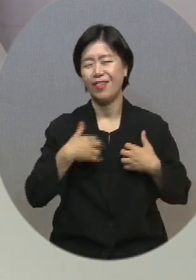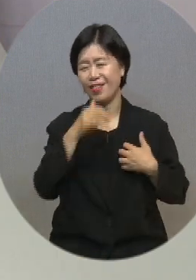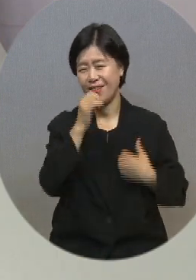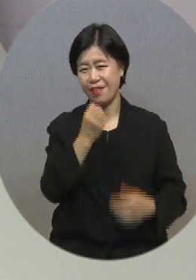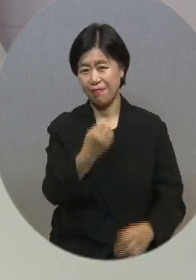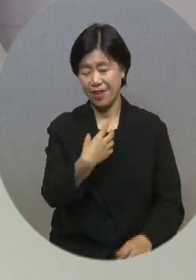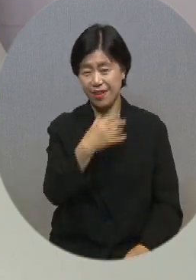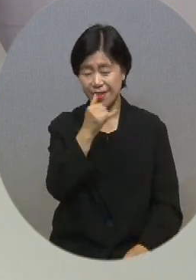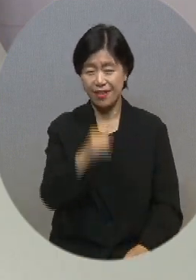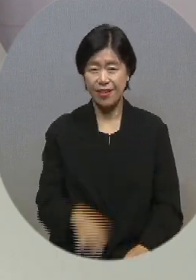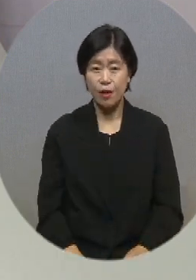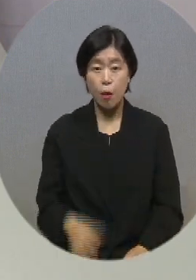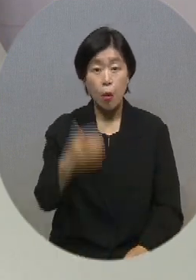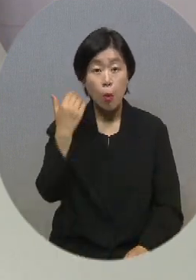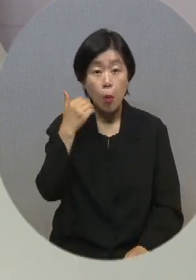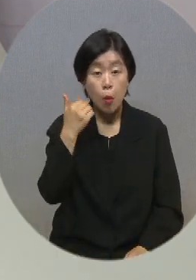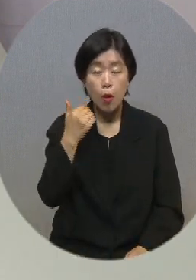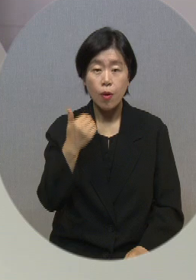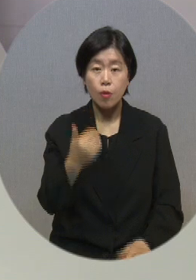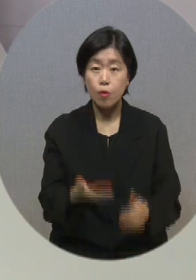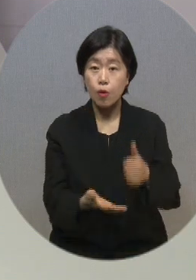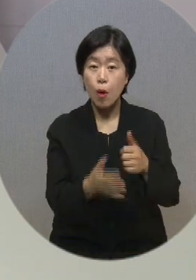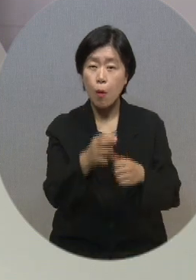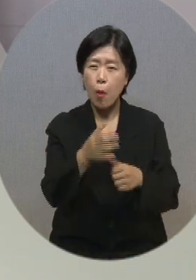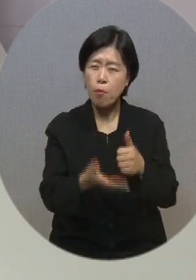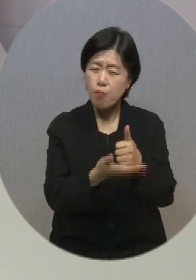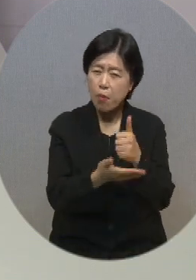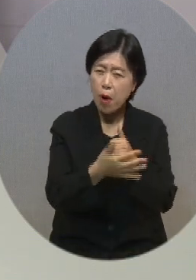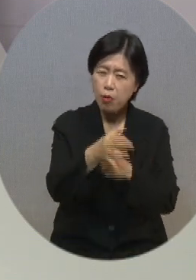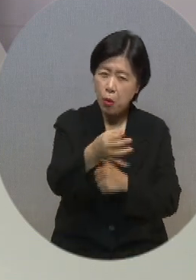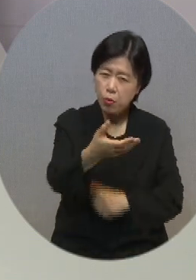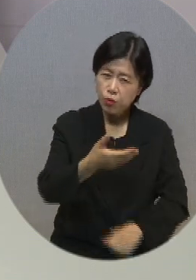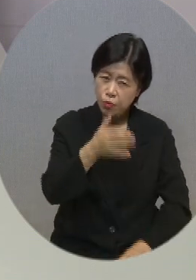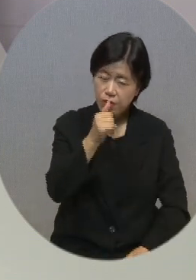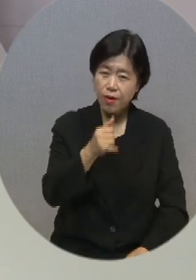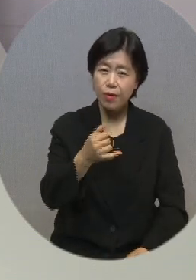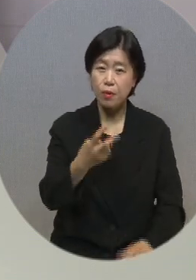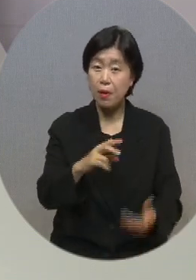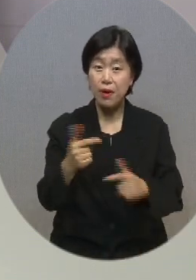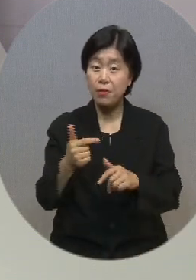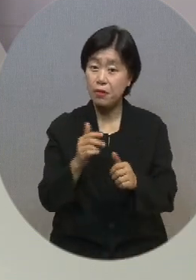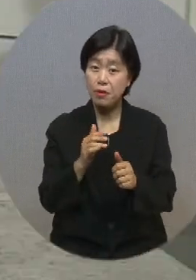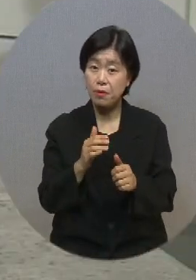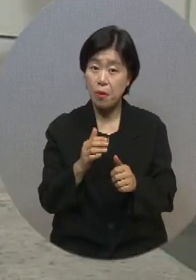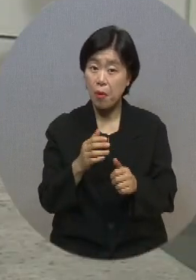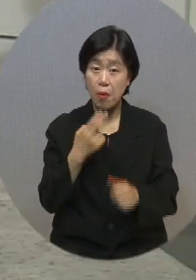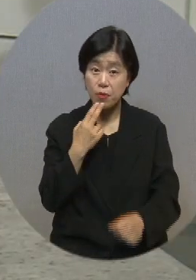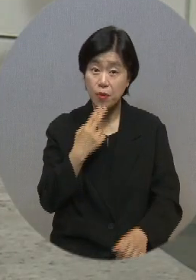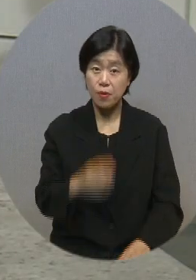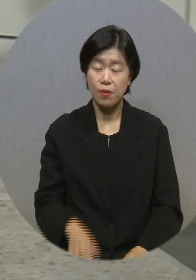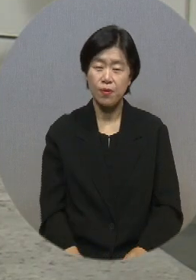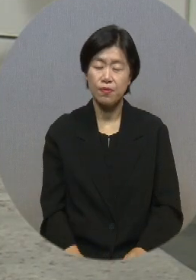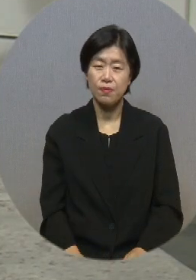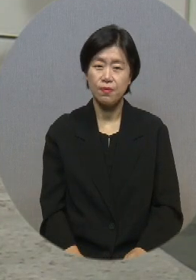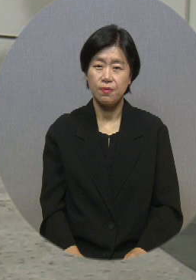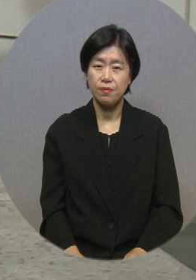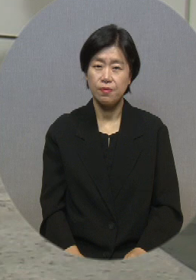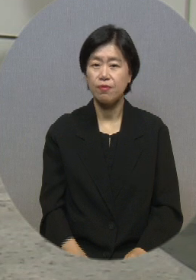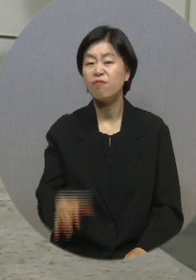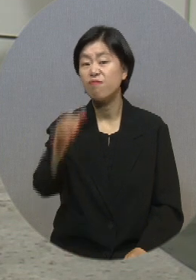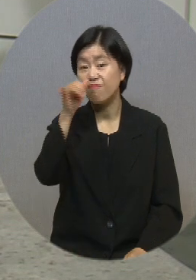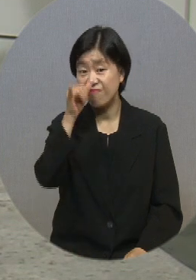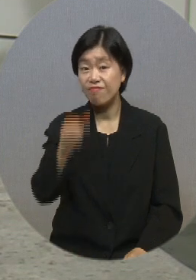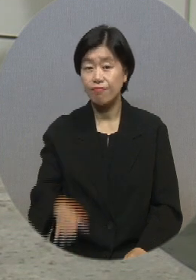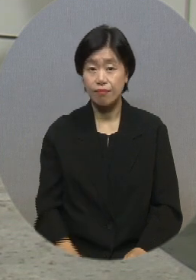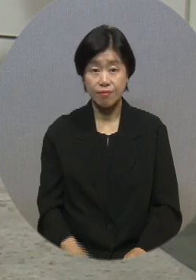이렇게 저기 저 이제 연습해서 결선에 가서 잘하라고 무슨 연습 지원비나 이런 것도 좀 들어온 게 있어요? 네 있습니다.